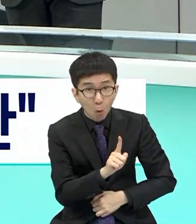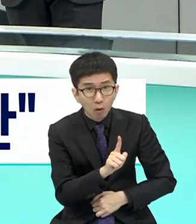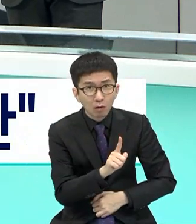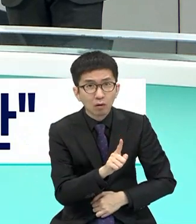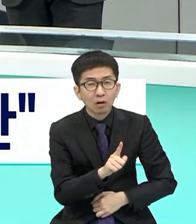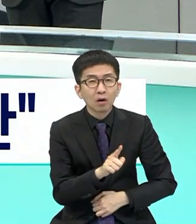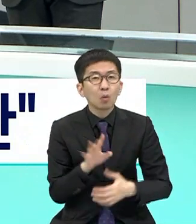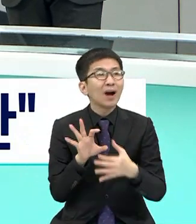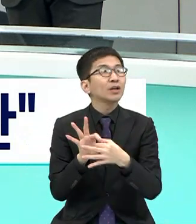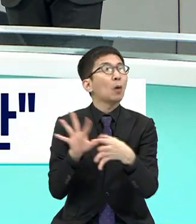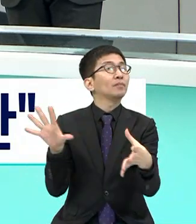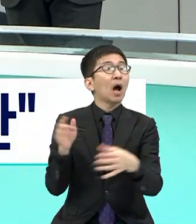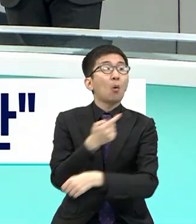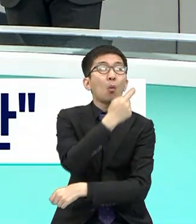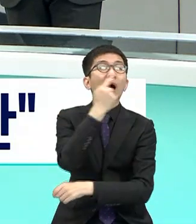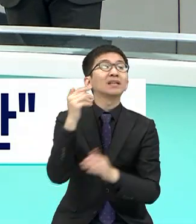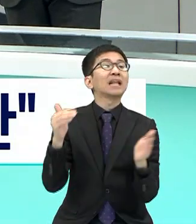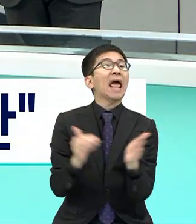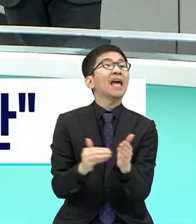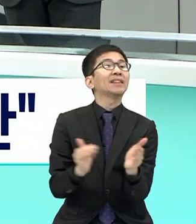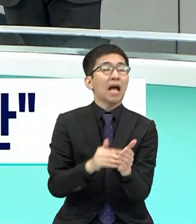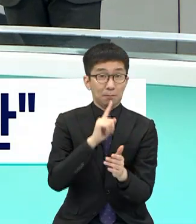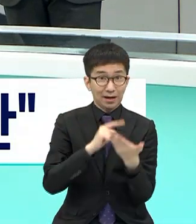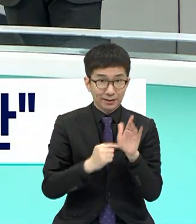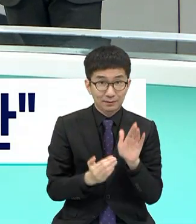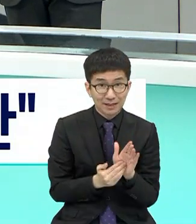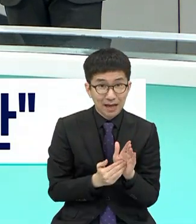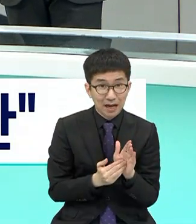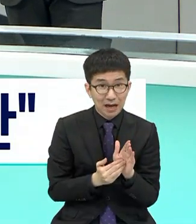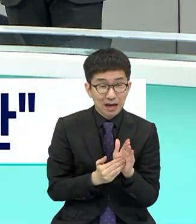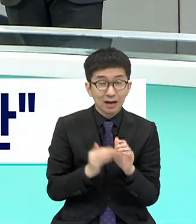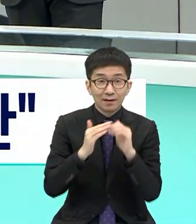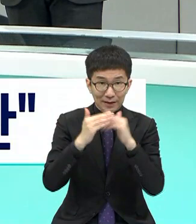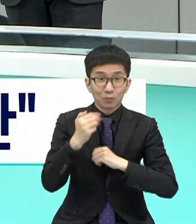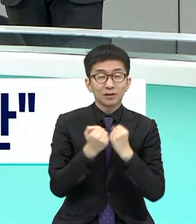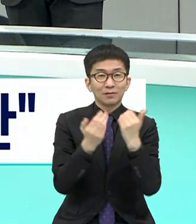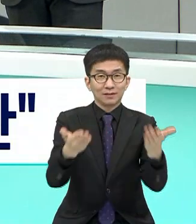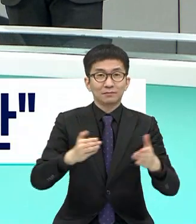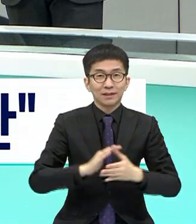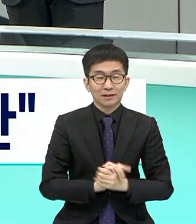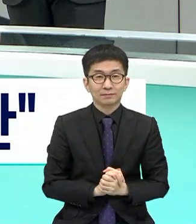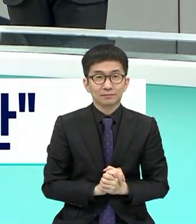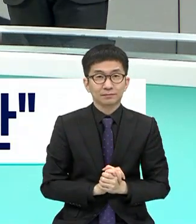오히려 관계가 없다는 게 명백해졌다고 반박했습니다. 계속해서 강청환 기자입니다.